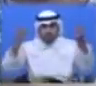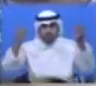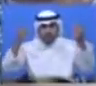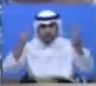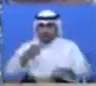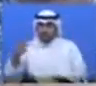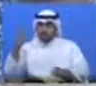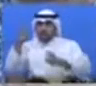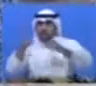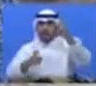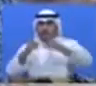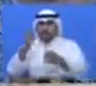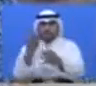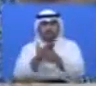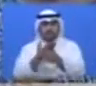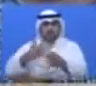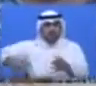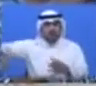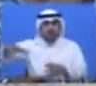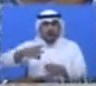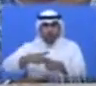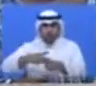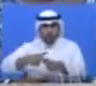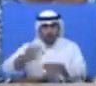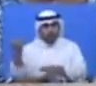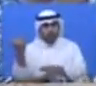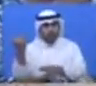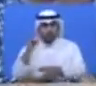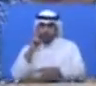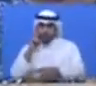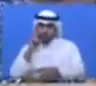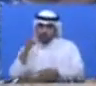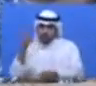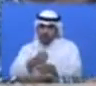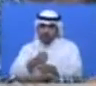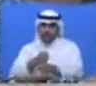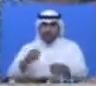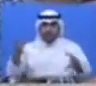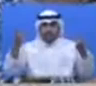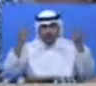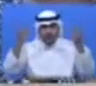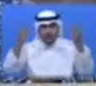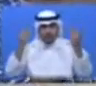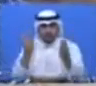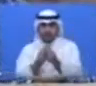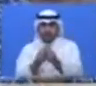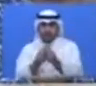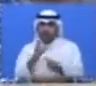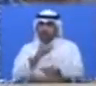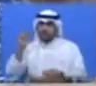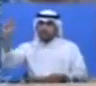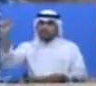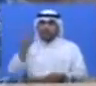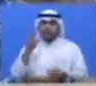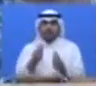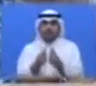للاحتفالية، إيمانا حقيقة من دولة الكويت في أهمية المحافظة على الثقافة والفنون والأداب كأداة